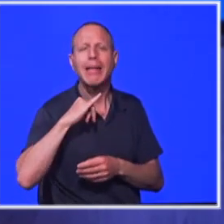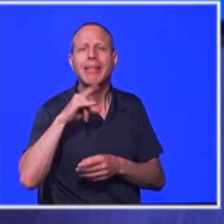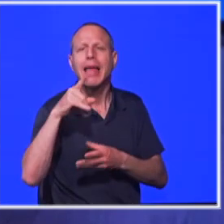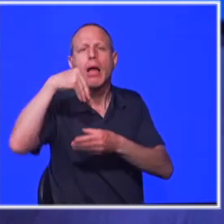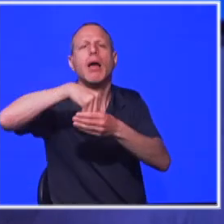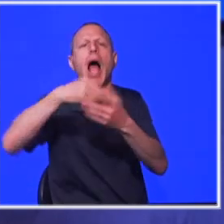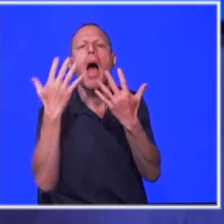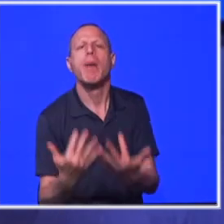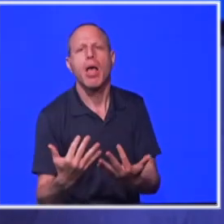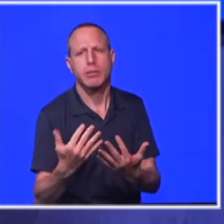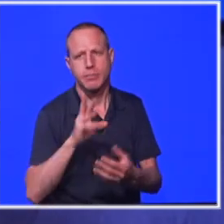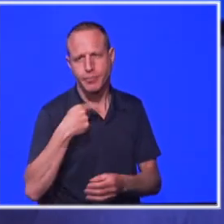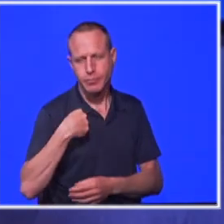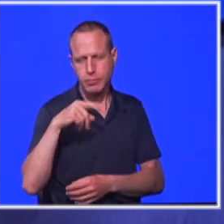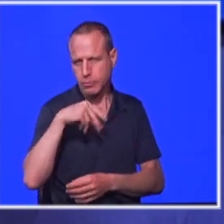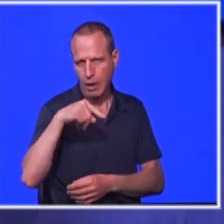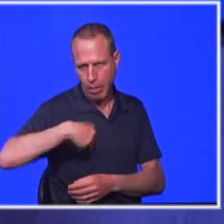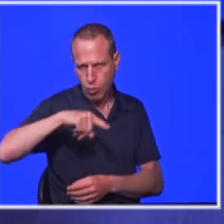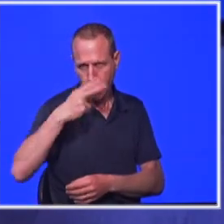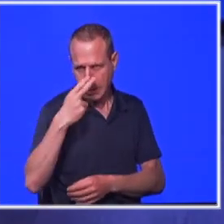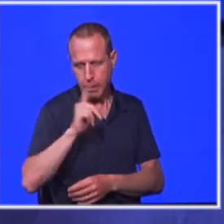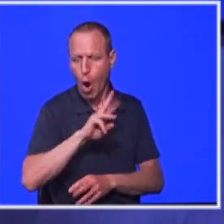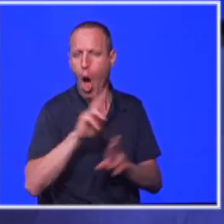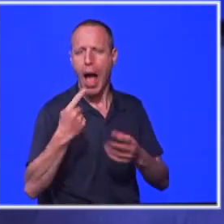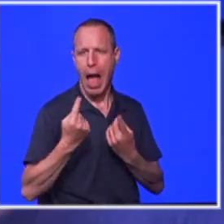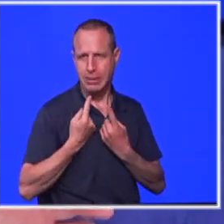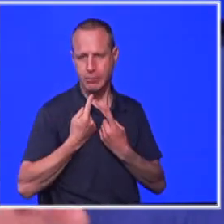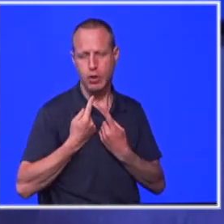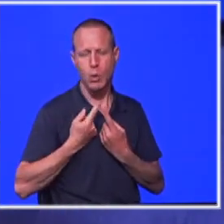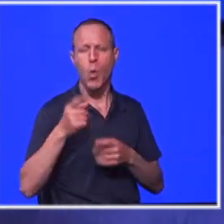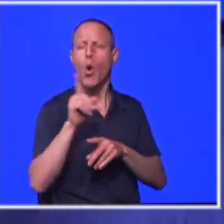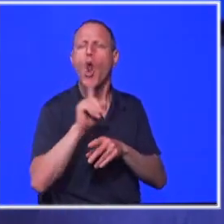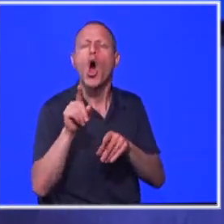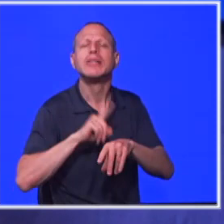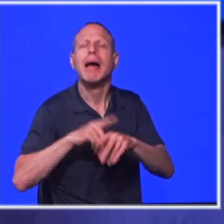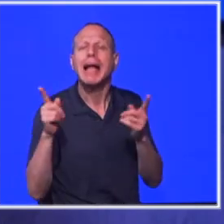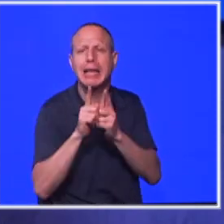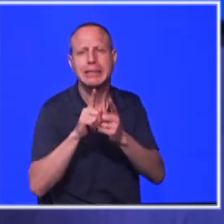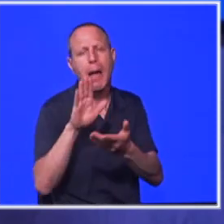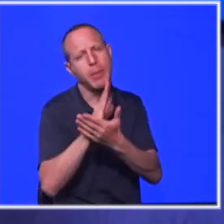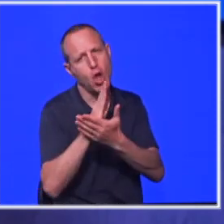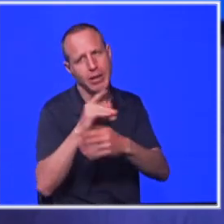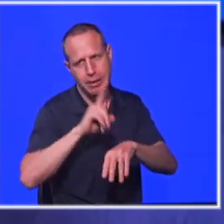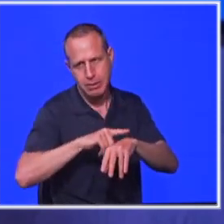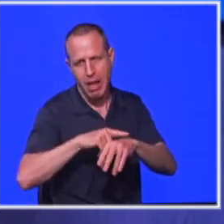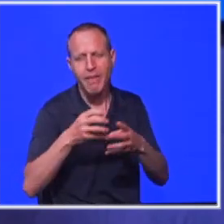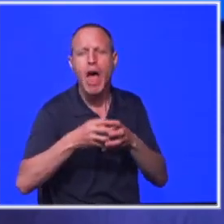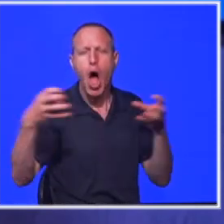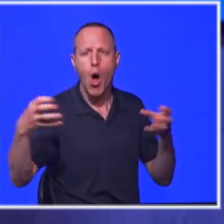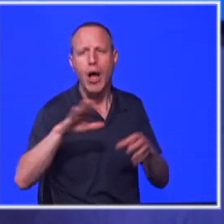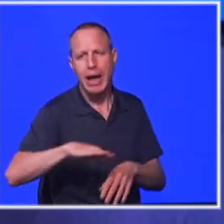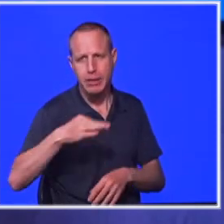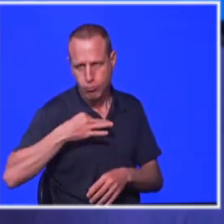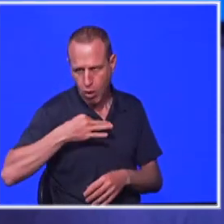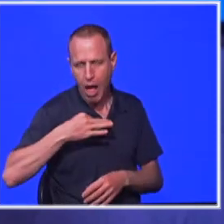אנחנו מסתכלים לא רק על עצמנו, לא על הטווח הקצר, אלא על הטווח הבינוני והארוך, על הילדים שלך ושלי, ועל